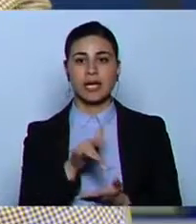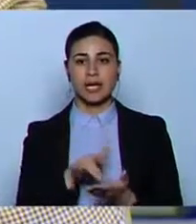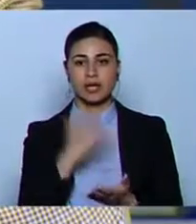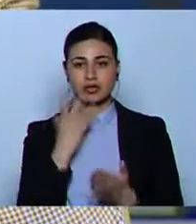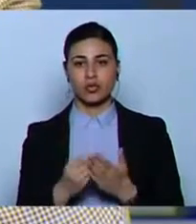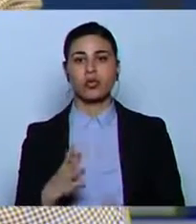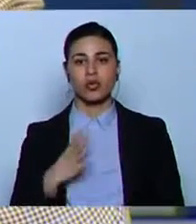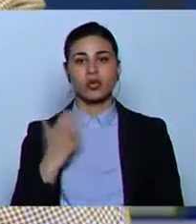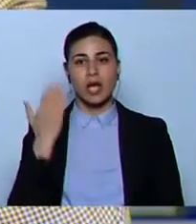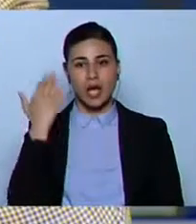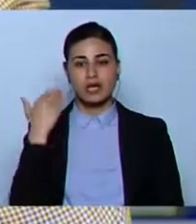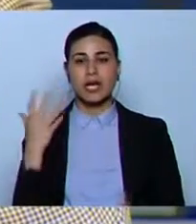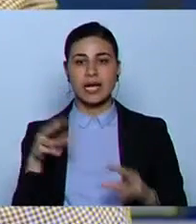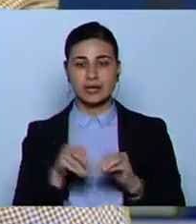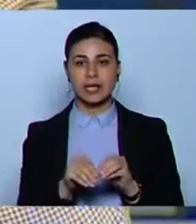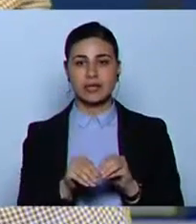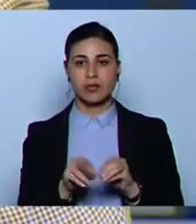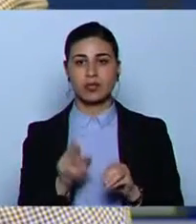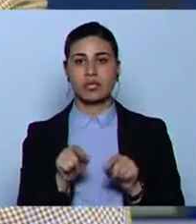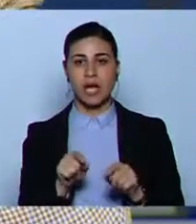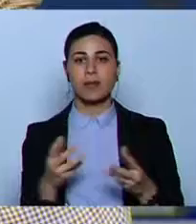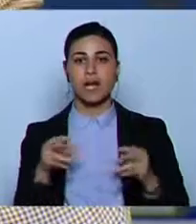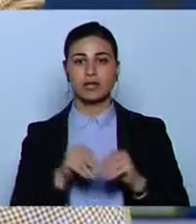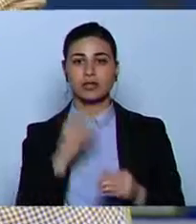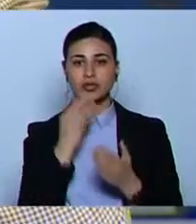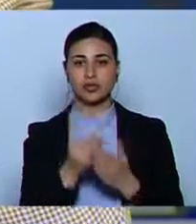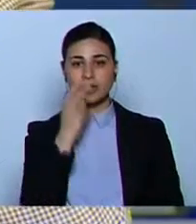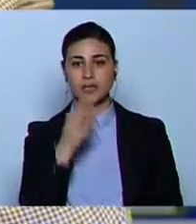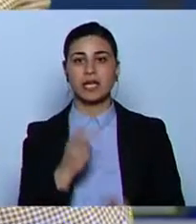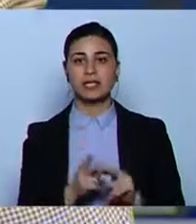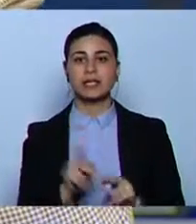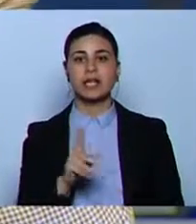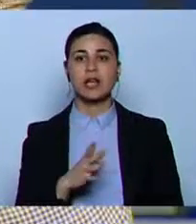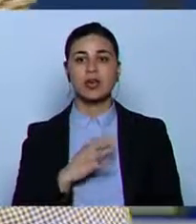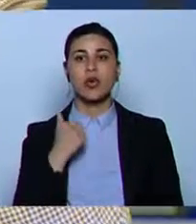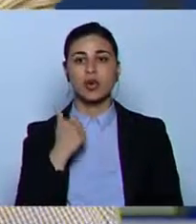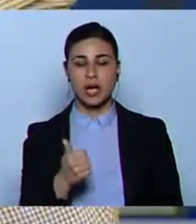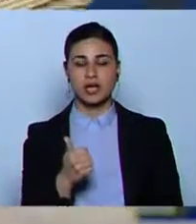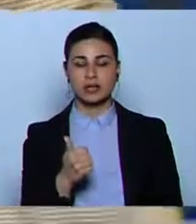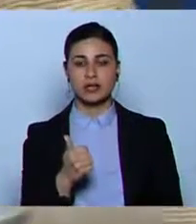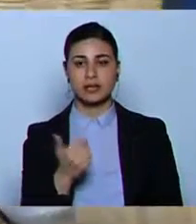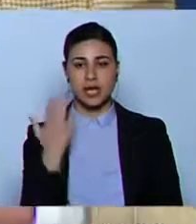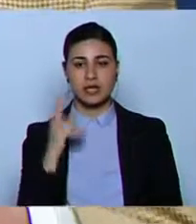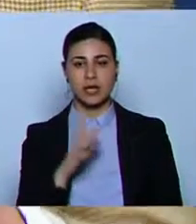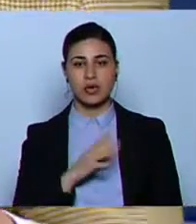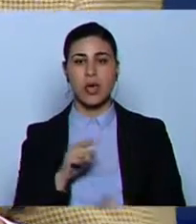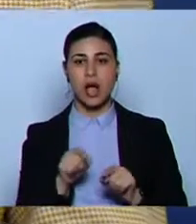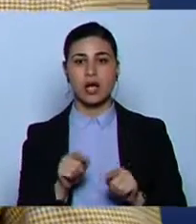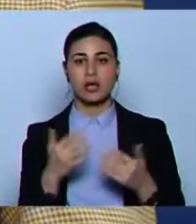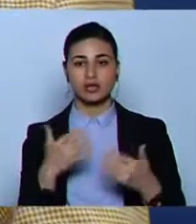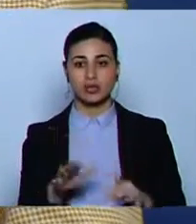ჩვენ გქონდა ეს თემი და ქალაქი გაერთიანებული და ამ გაერთიანებაში ჩვენ ნახეთ ისიკეთები, ვთქვათ, რა სიკეთეებიც გქონდა. და აქაც